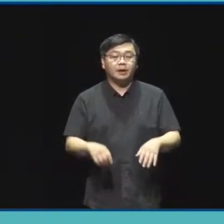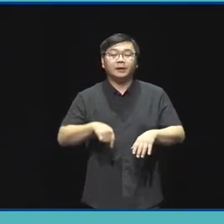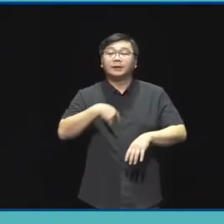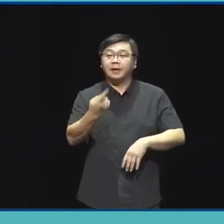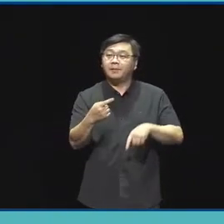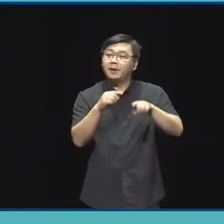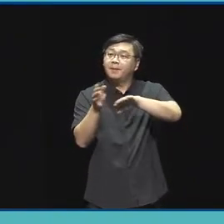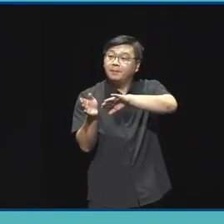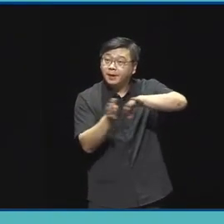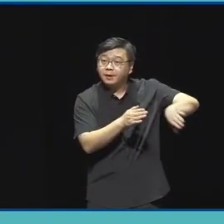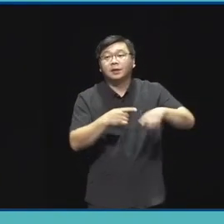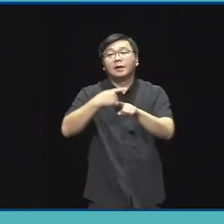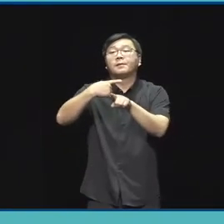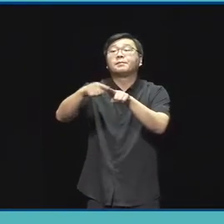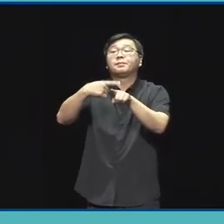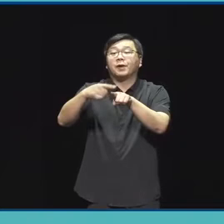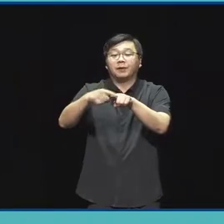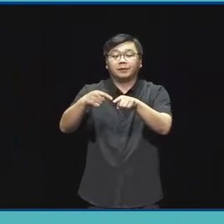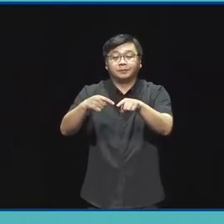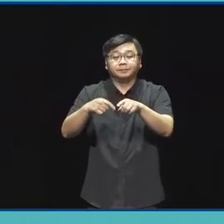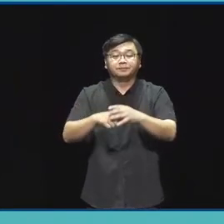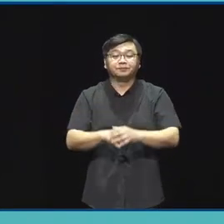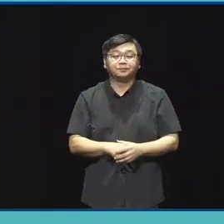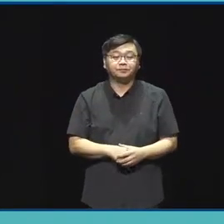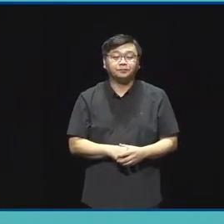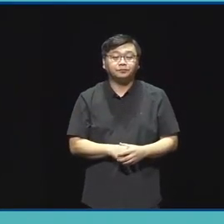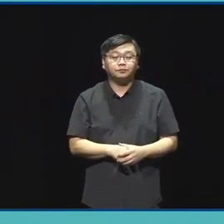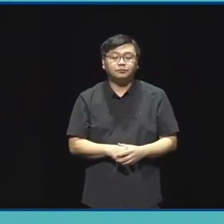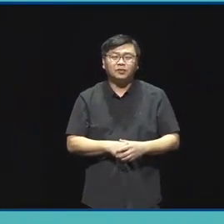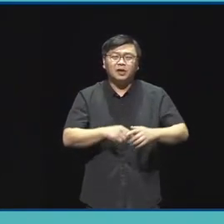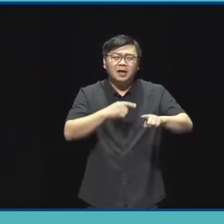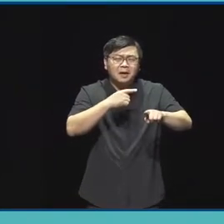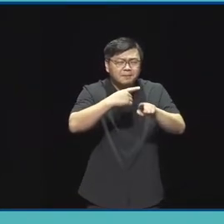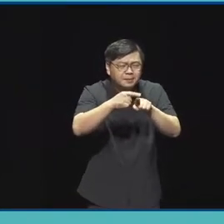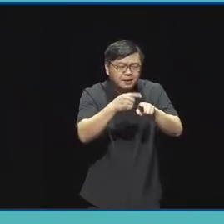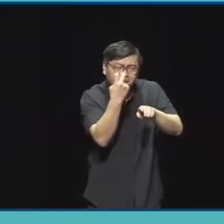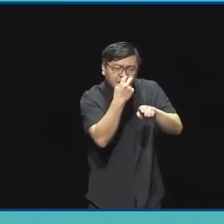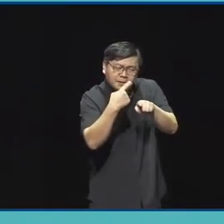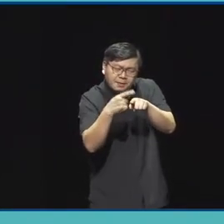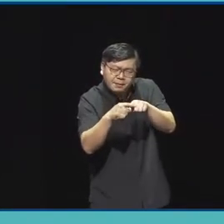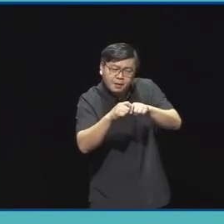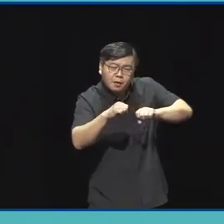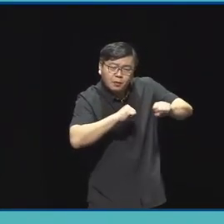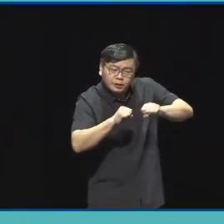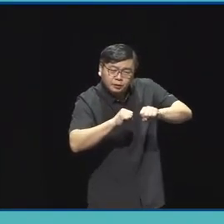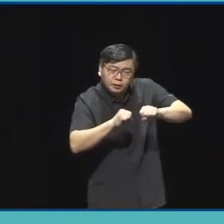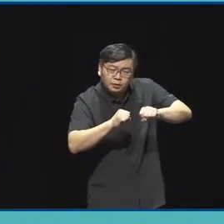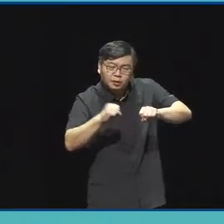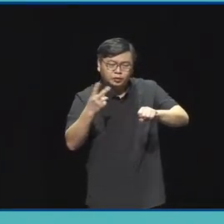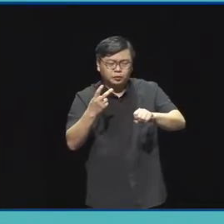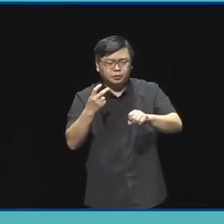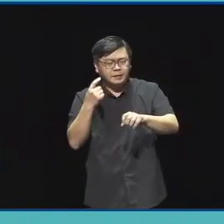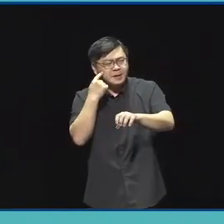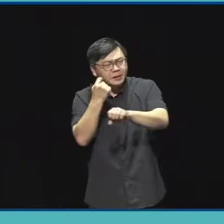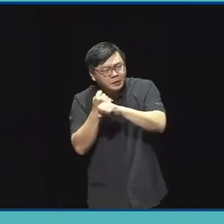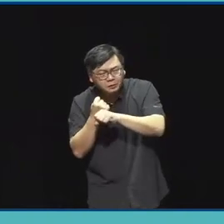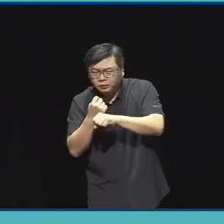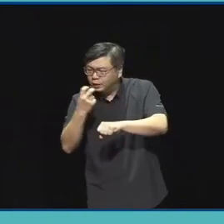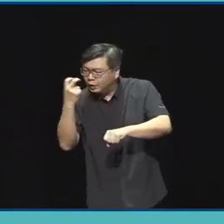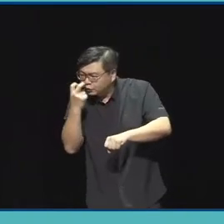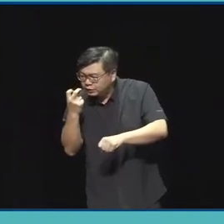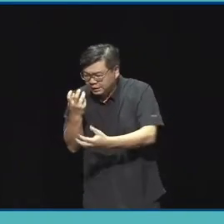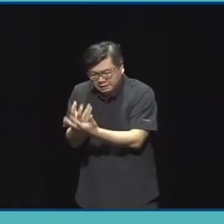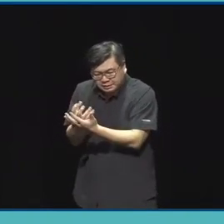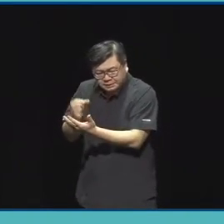저희가 시가스를 분야에 있어서 다양한 비평 활동들 예를 들면 조사연구나 자료수집이나 또